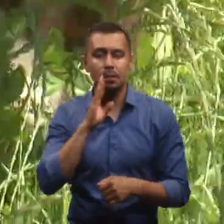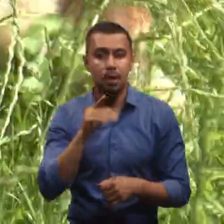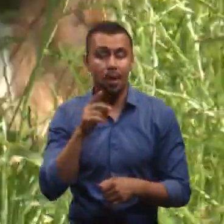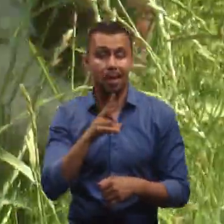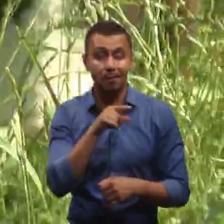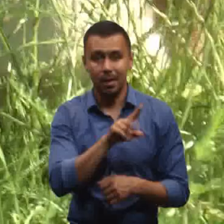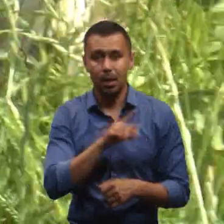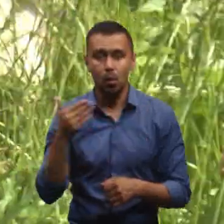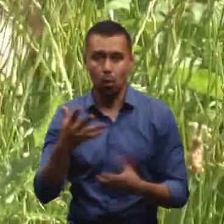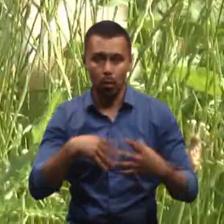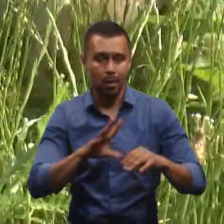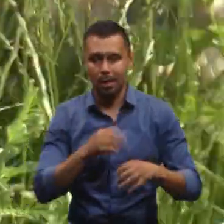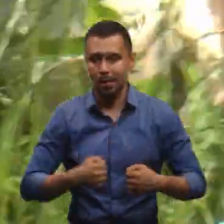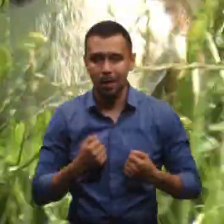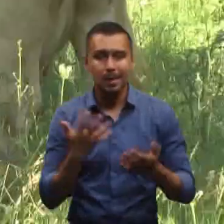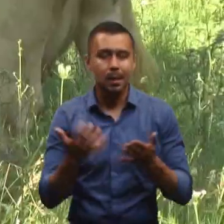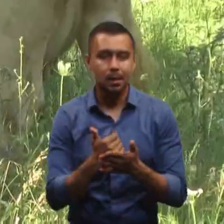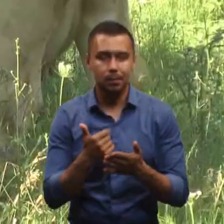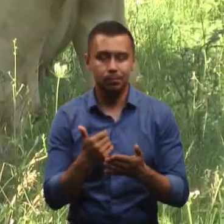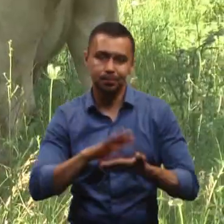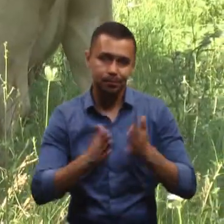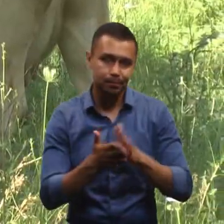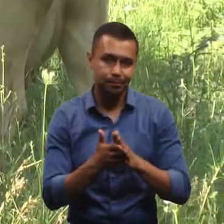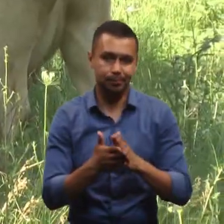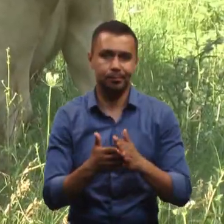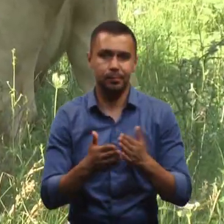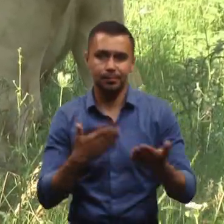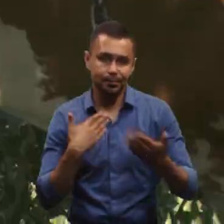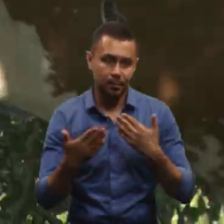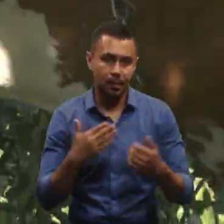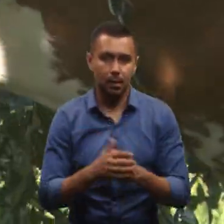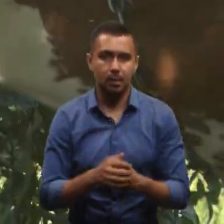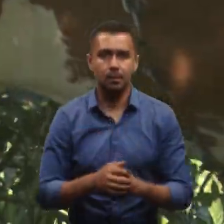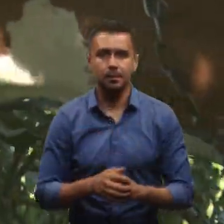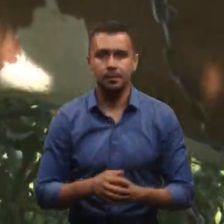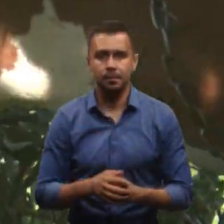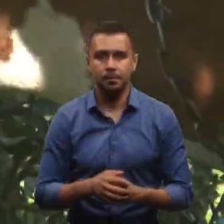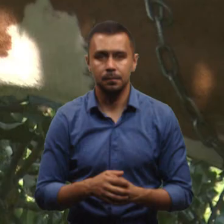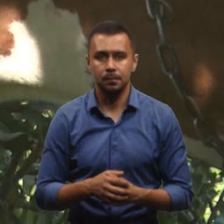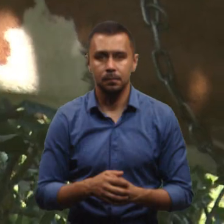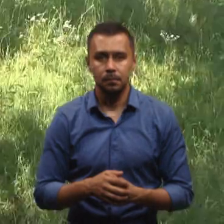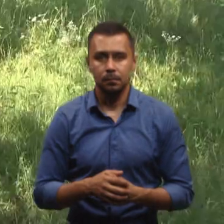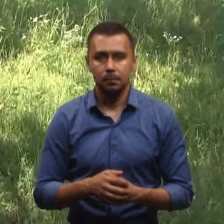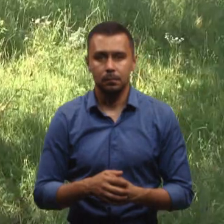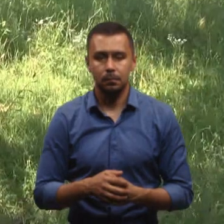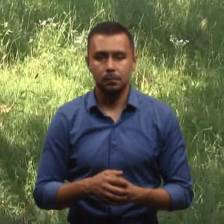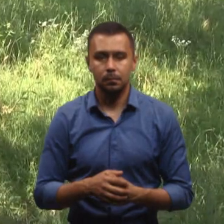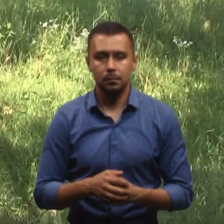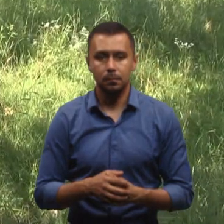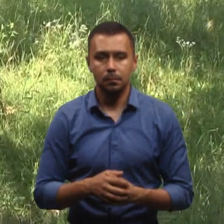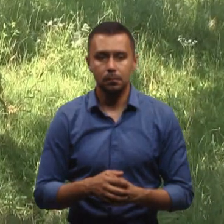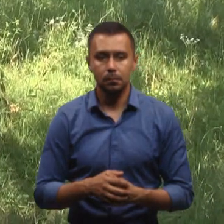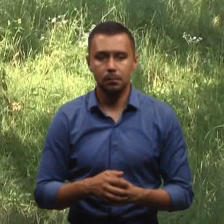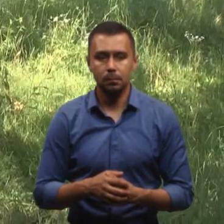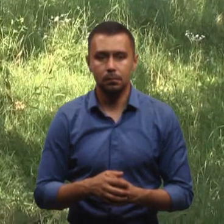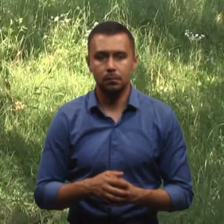він, ні його родина не намагались знайти порозуміння із власницею корови. Діана Колесник, Віктор Кривий, Оксана Євтухова, Суспільне